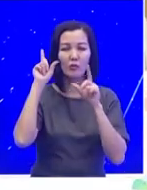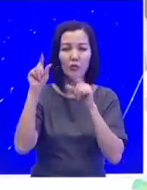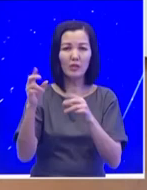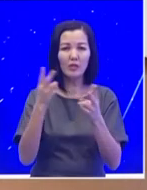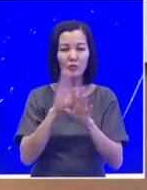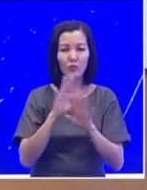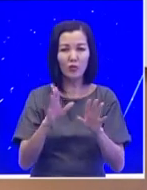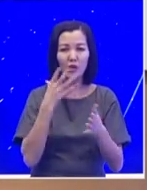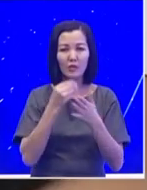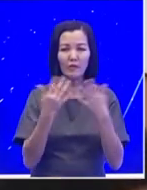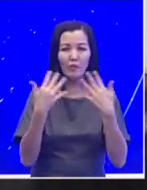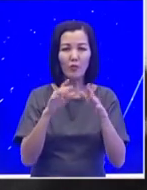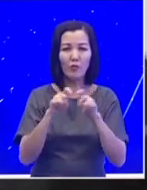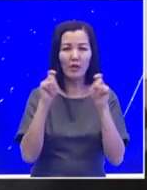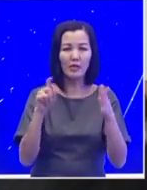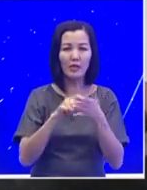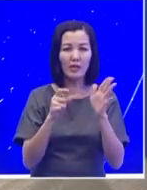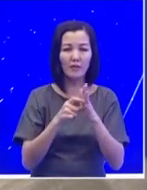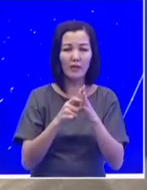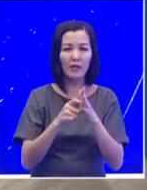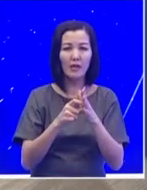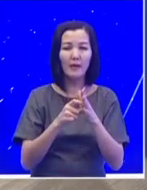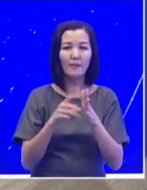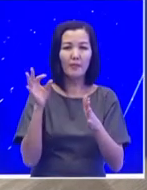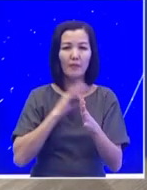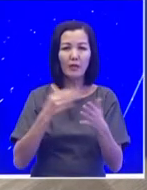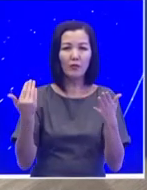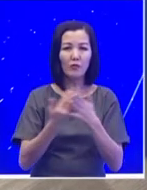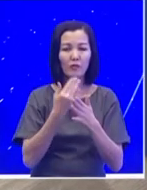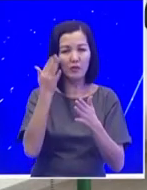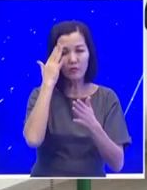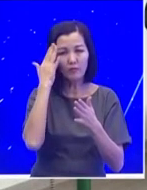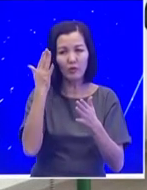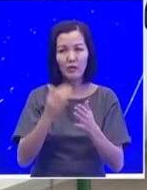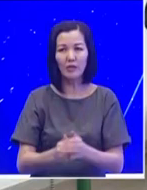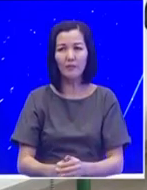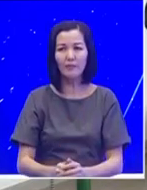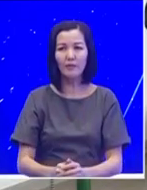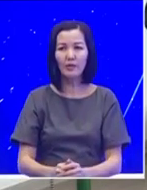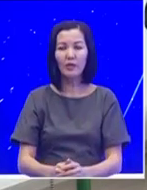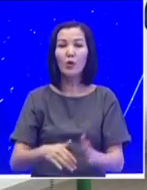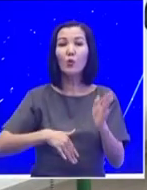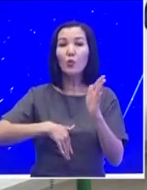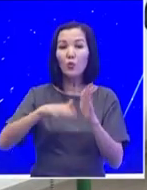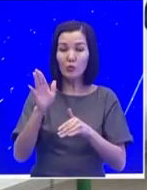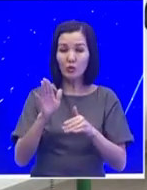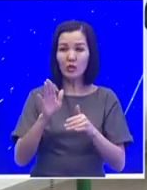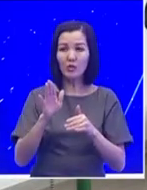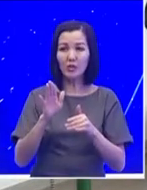центры. Как рассказывают специалисты, в своей работе они стараются применять новейшие методики. Для того, чтобы